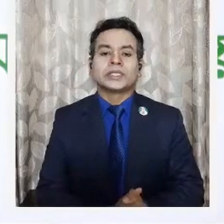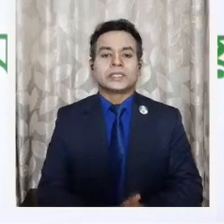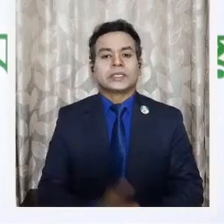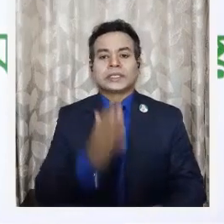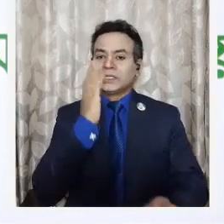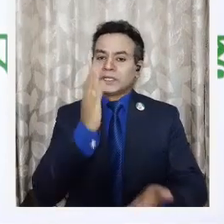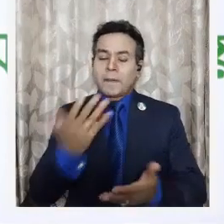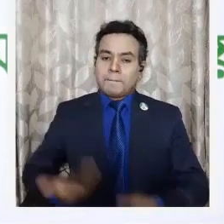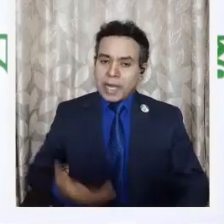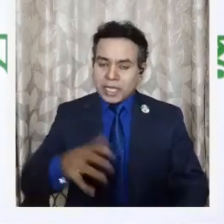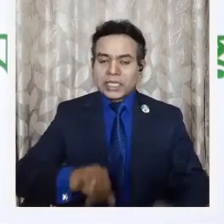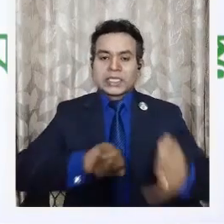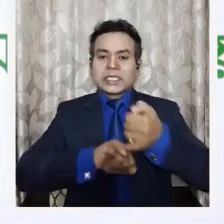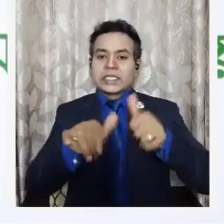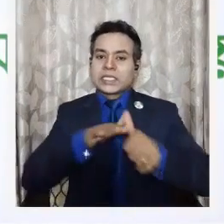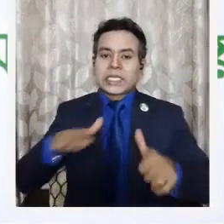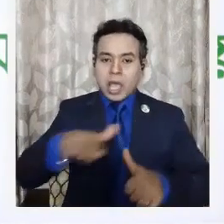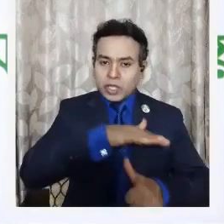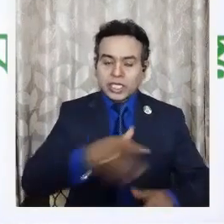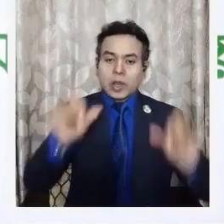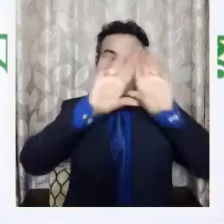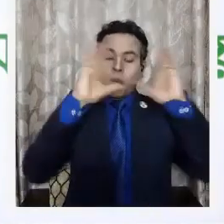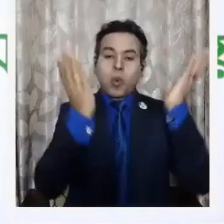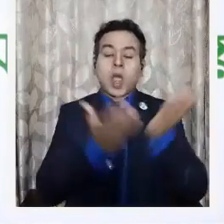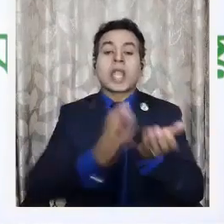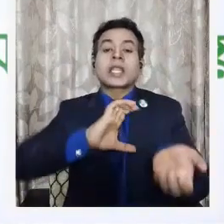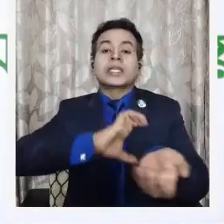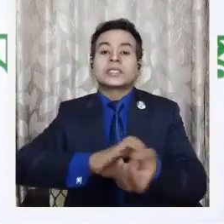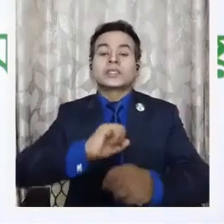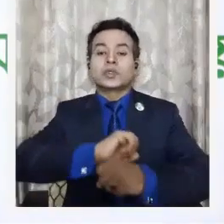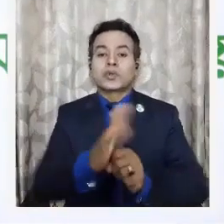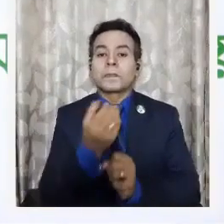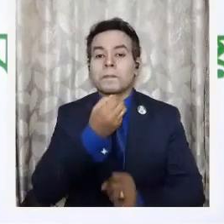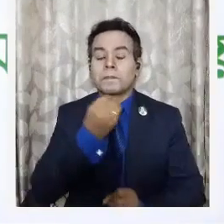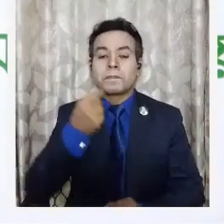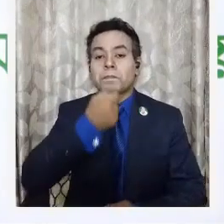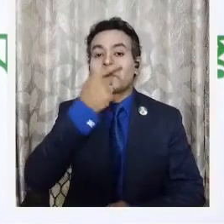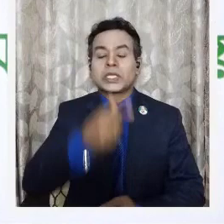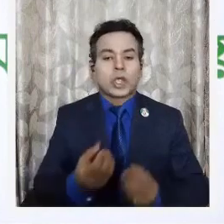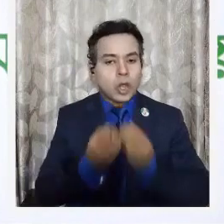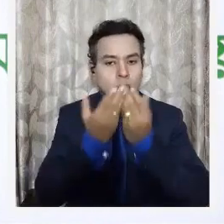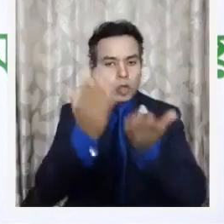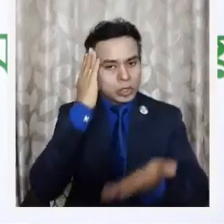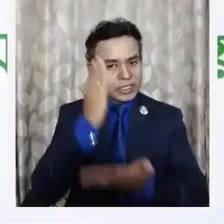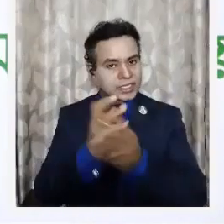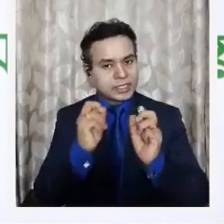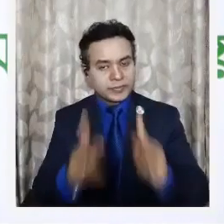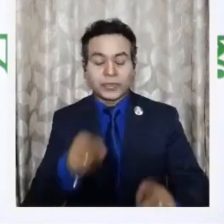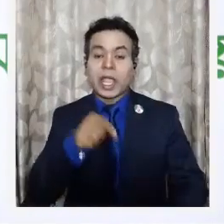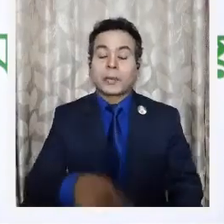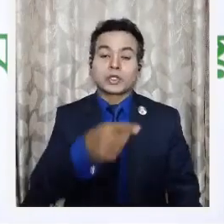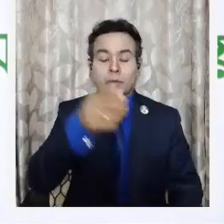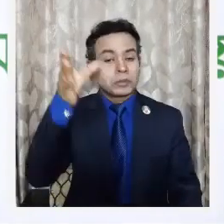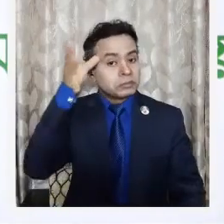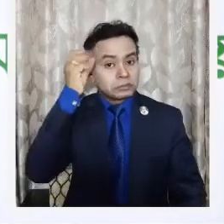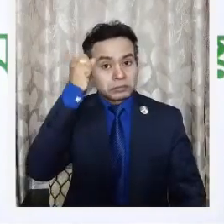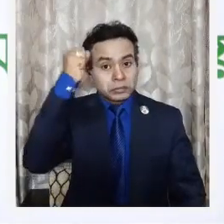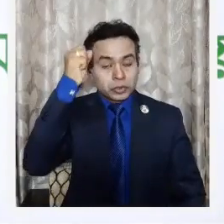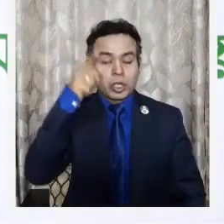রিপোর্ট 9 জুন 2020। এই ছিল আমাদের কাছে বাংলাদেশ এবং দক্ষিণ এশিয়া ও বিশ্ব পরিস্থিতি